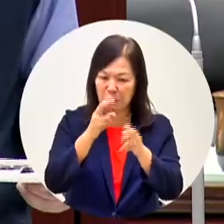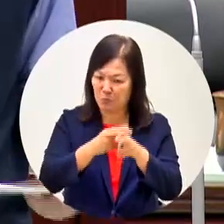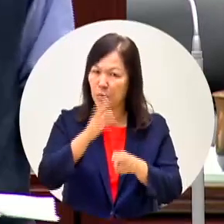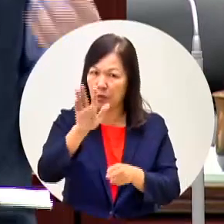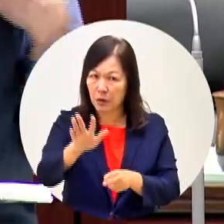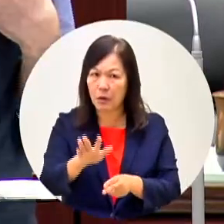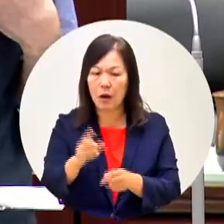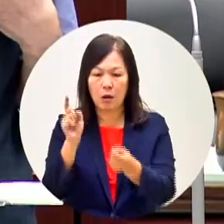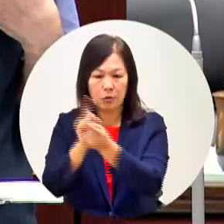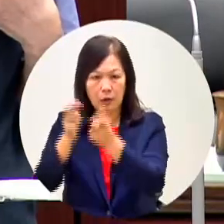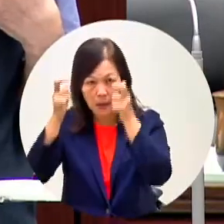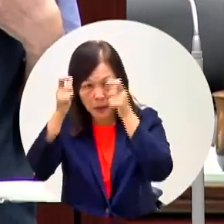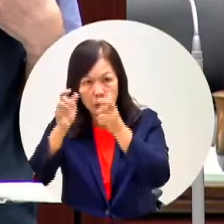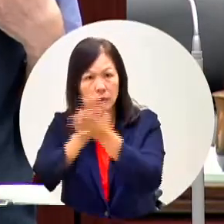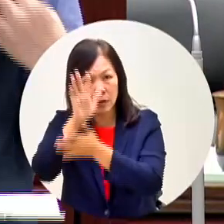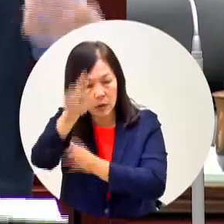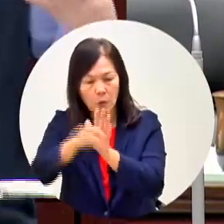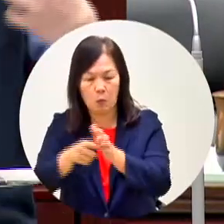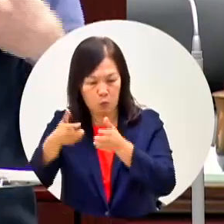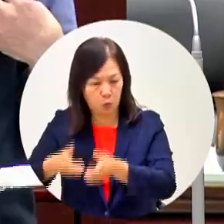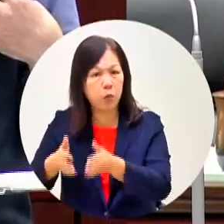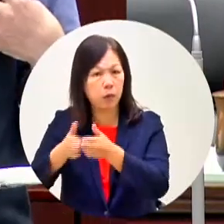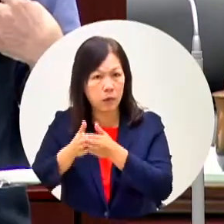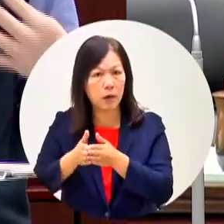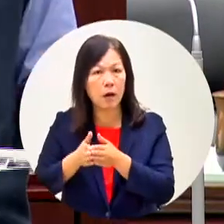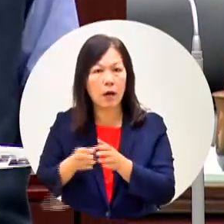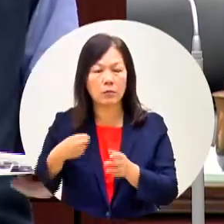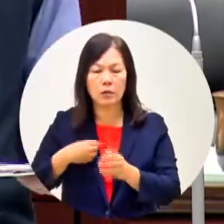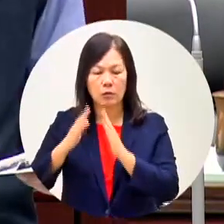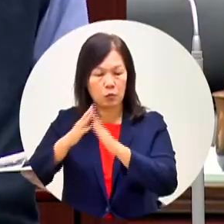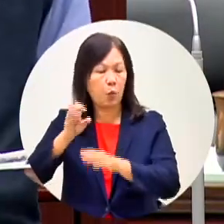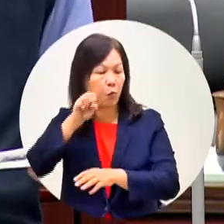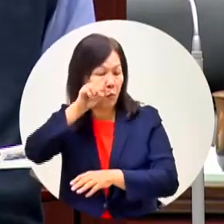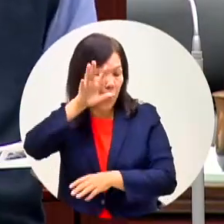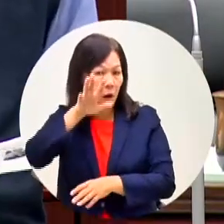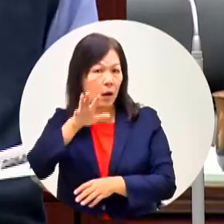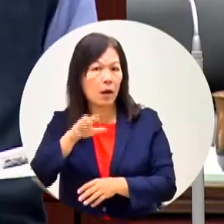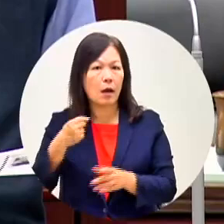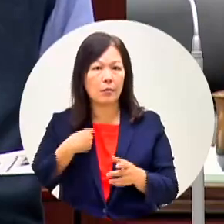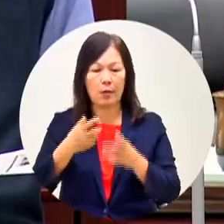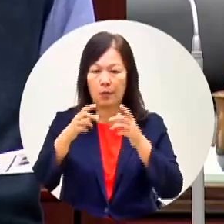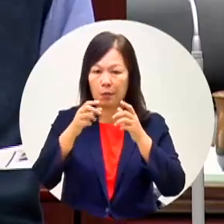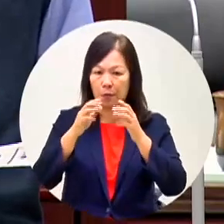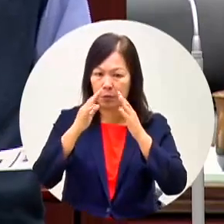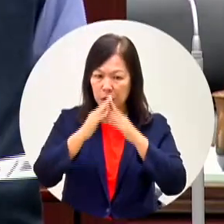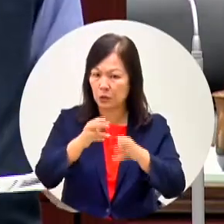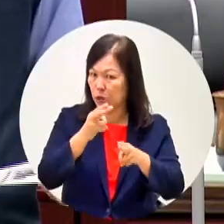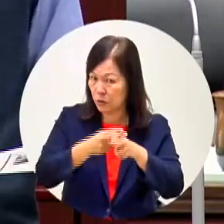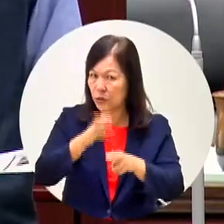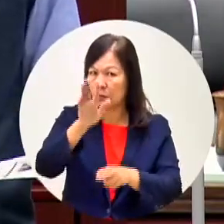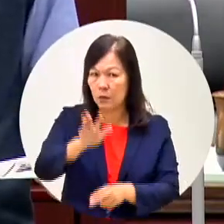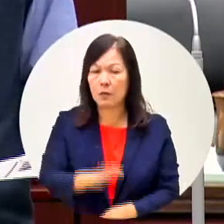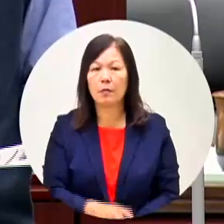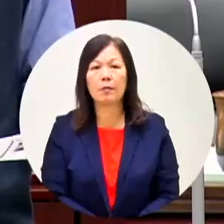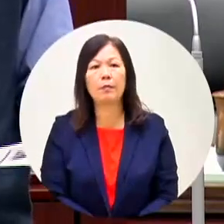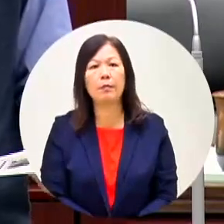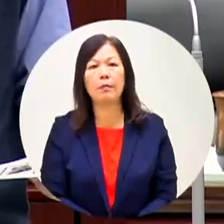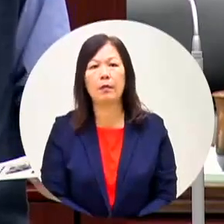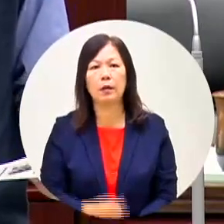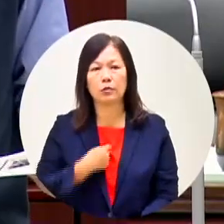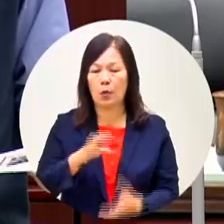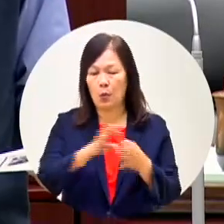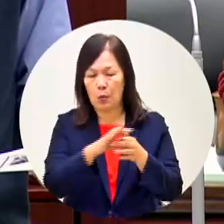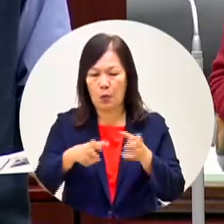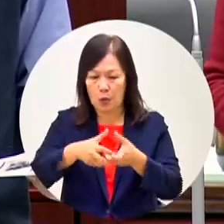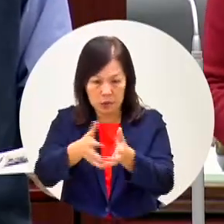重要了。这是我们城市的荣誉，也是我们城市的信用。所以这一点，我们所有相关单位，我们要自己，还有我们